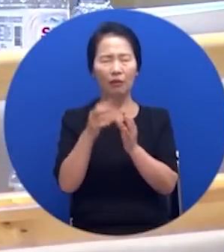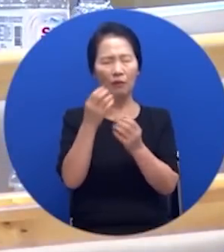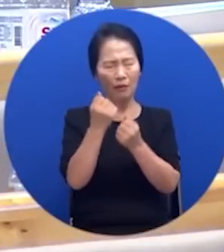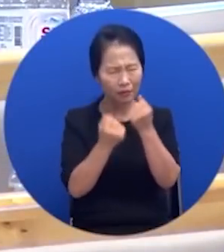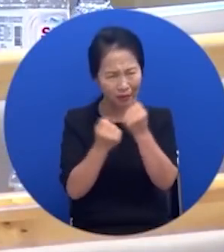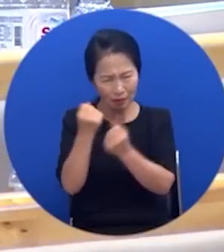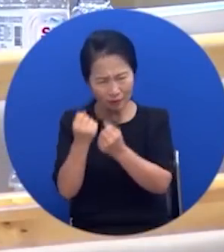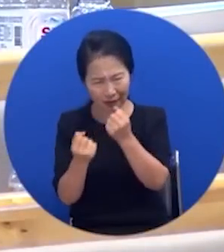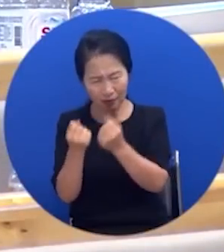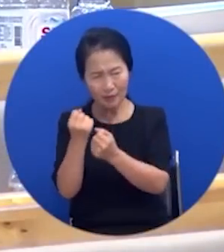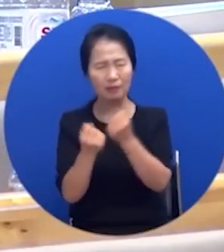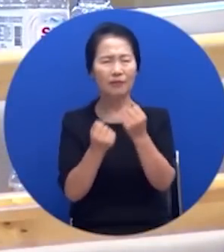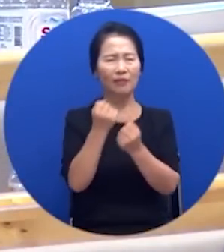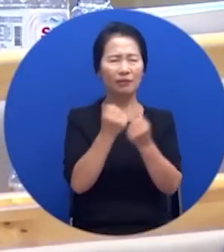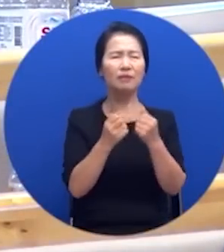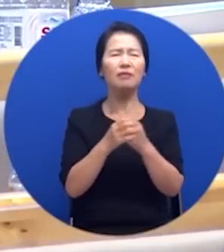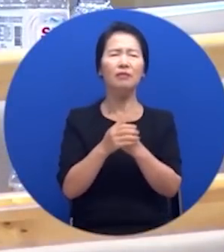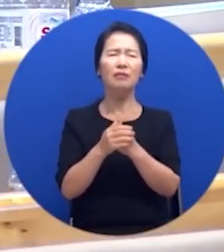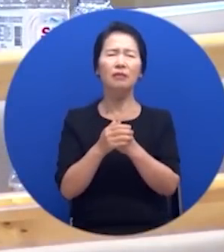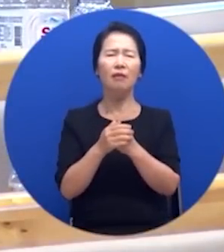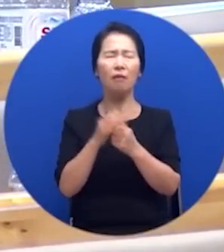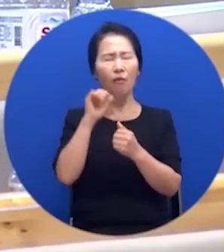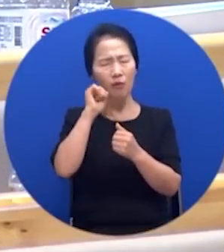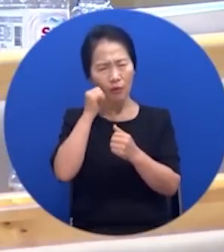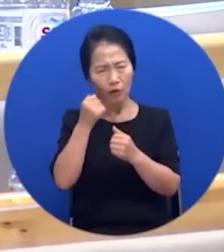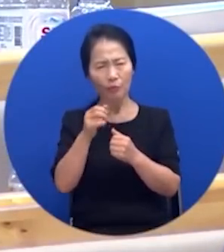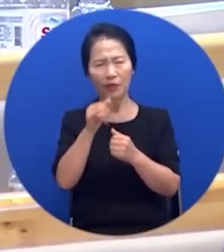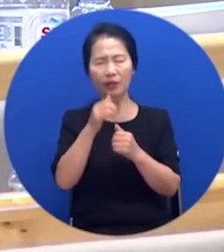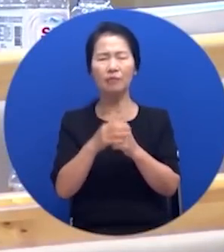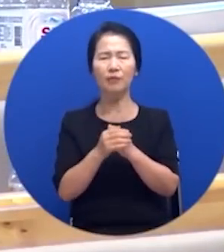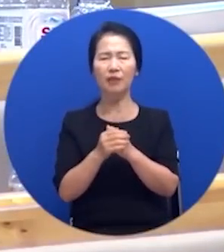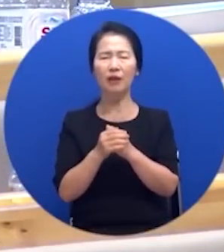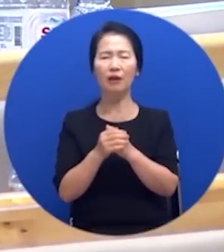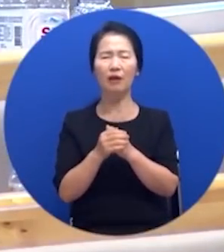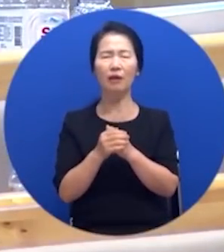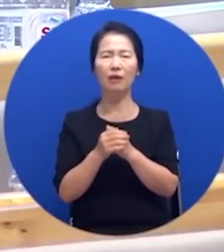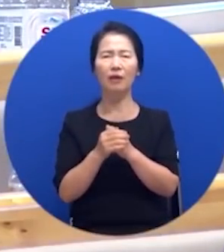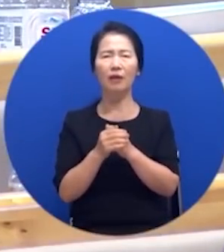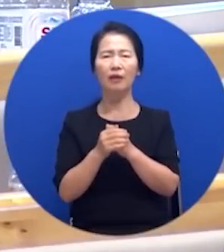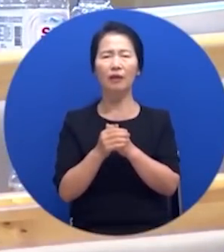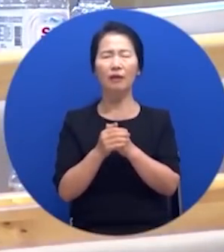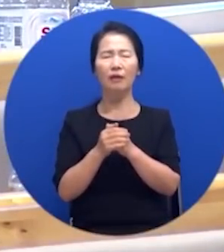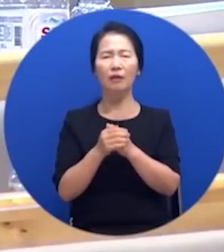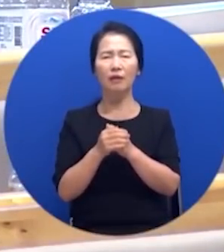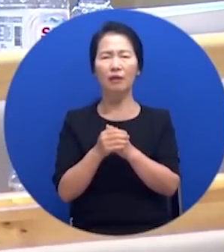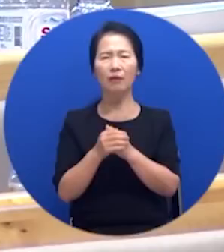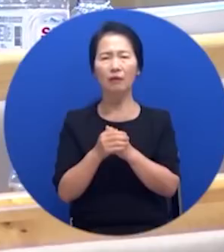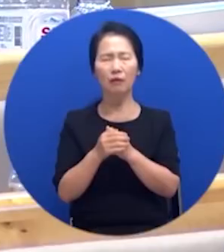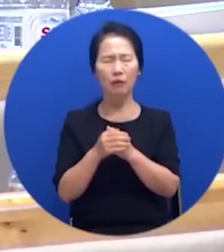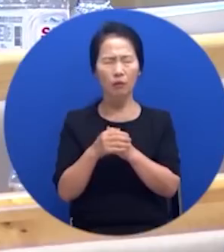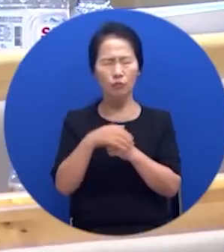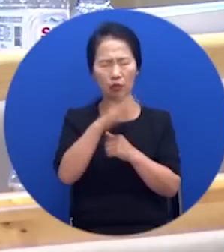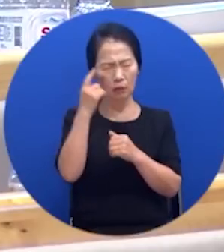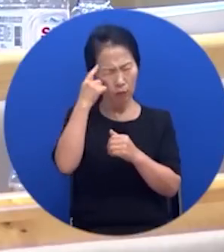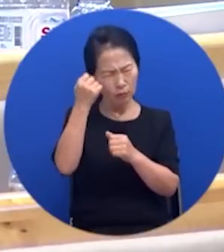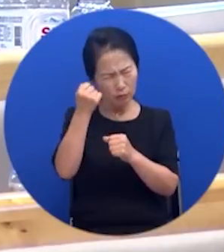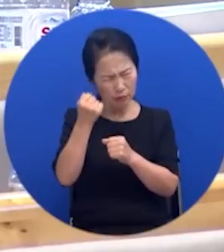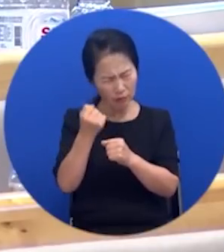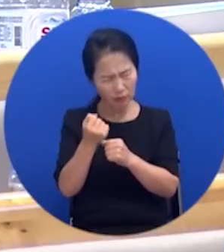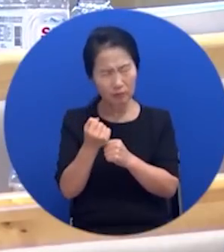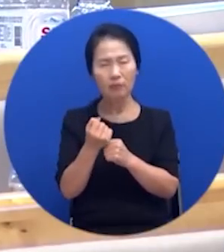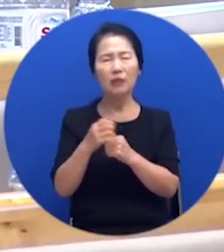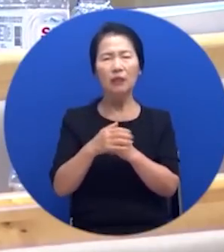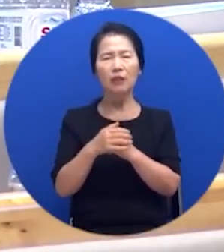설득을 하기도 당연히 싫습니다. 처음부터 우리 깊은 편견과 부정관념에서 벗어나지 못하는 것들이